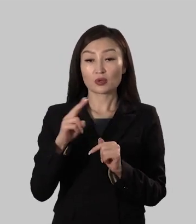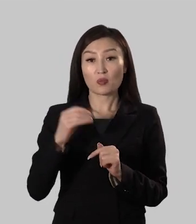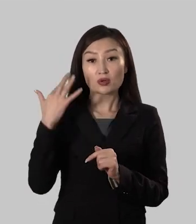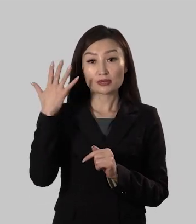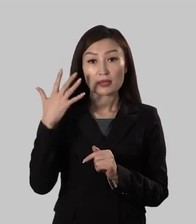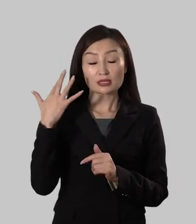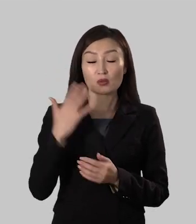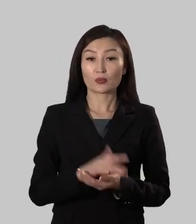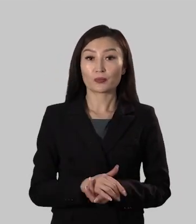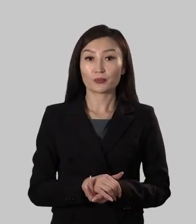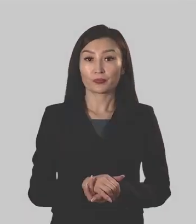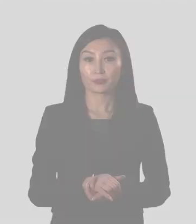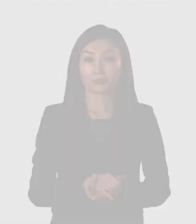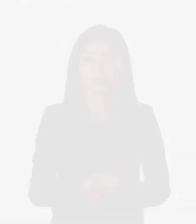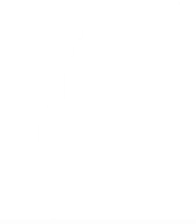смыслу.